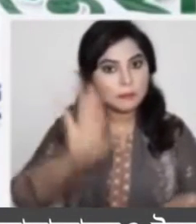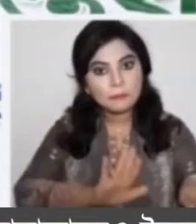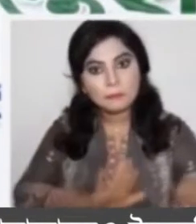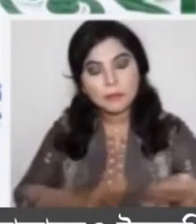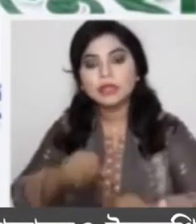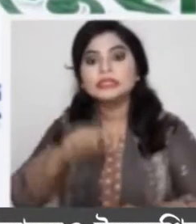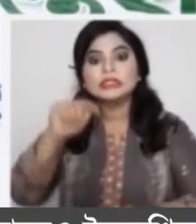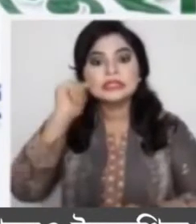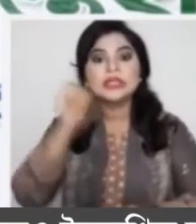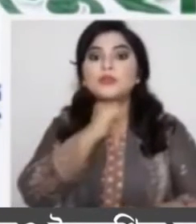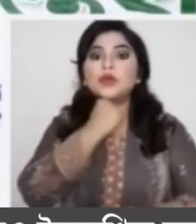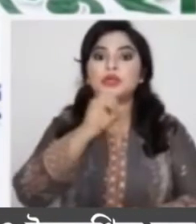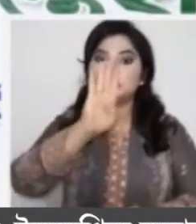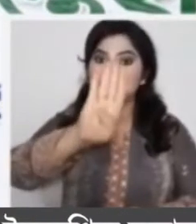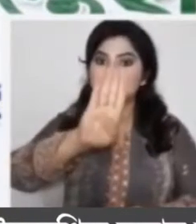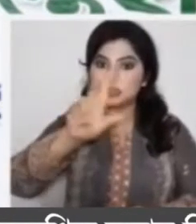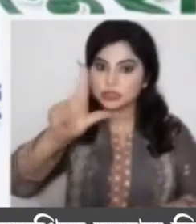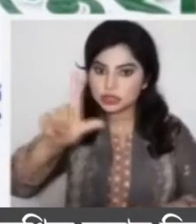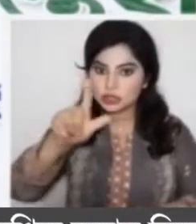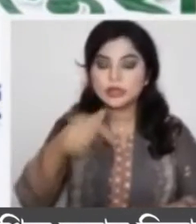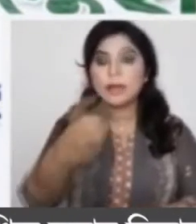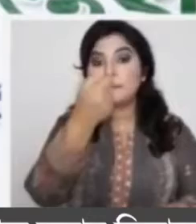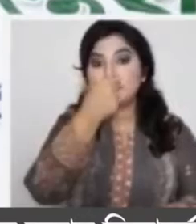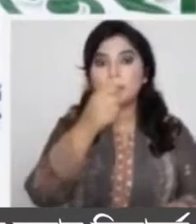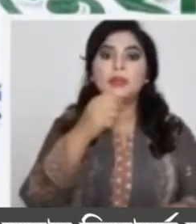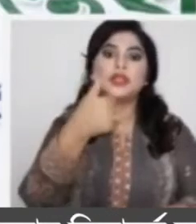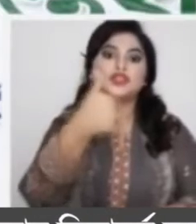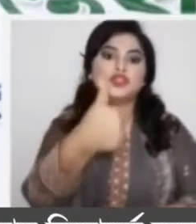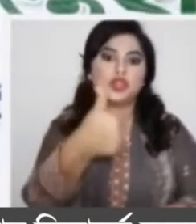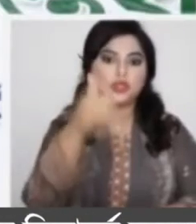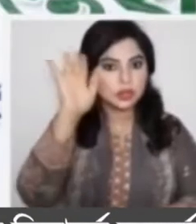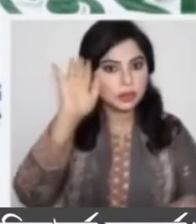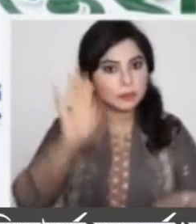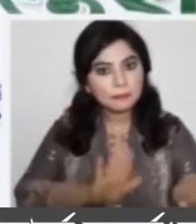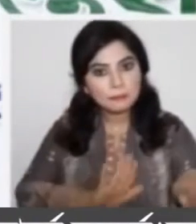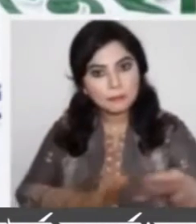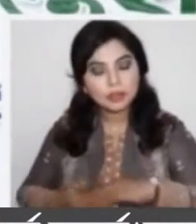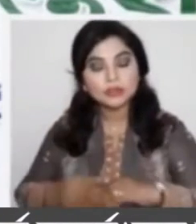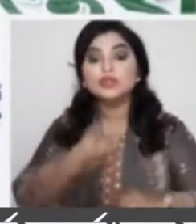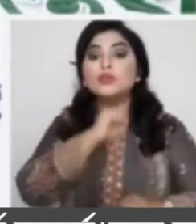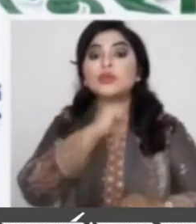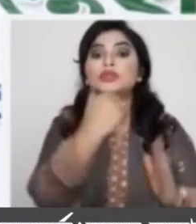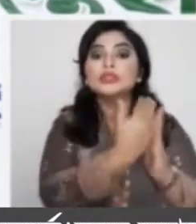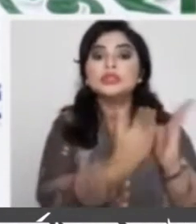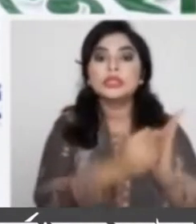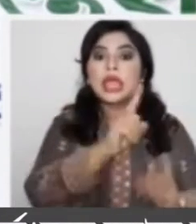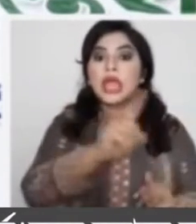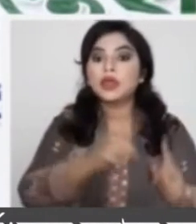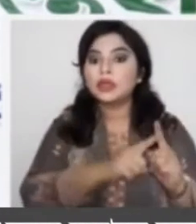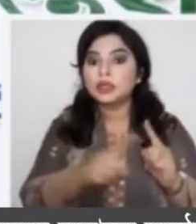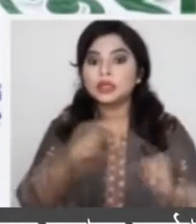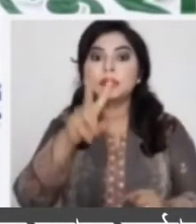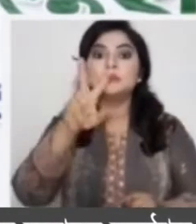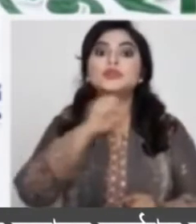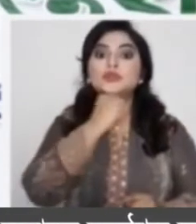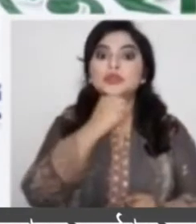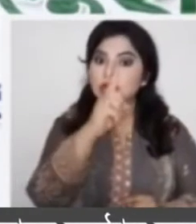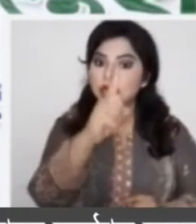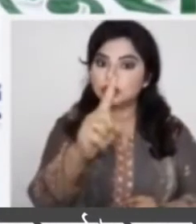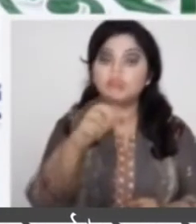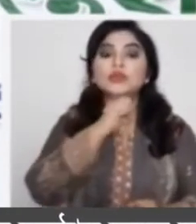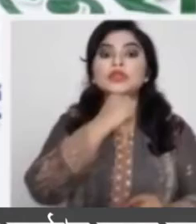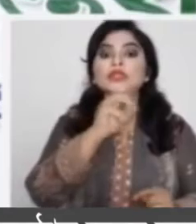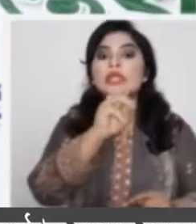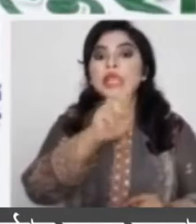করোনা ভাইরাসের রোগী শনাক্ত হলেও প্রথম মৃত্যুর খবর আসে 18 মার্চ। দিন দিন করোনা রোগী শনাক্ত ও মৃতের সংখ্যা বাড়ায়, নড়ে